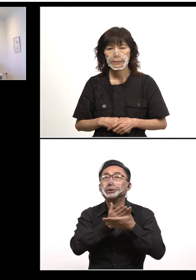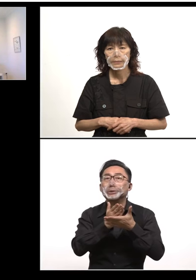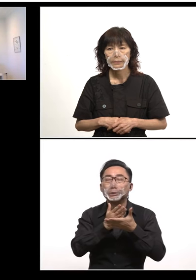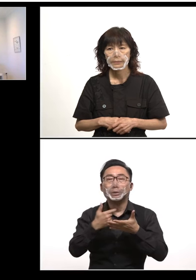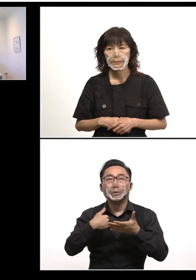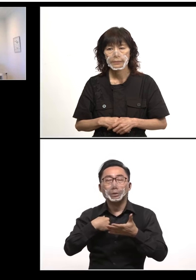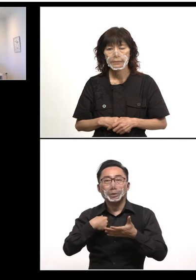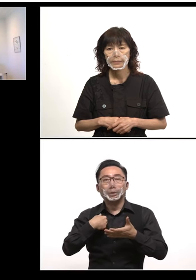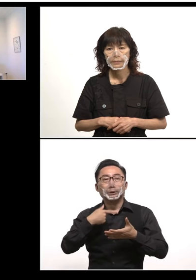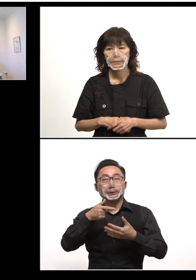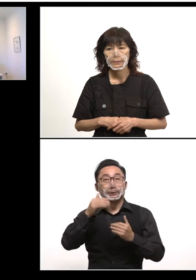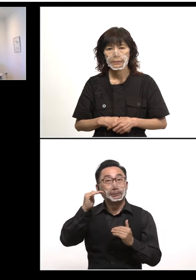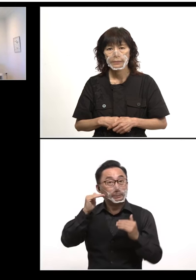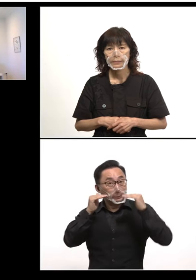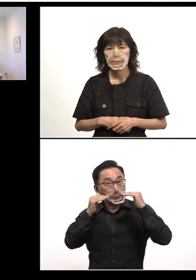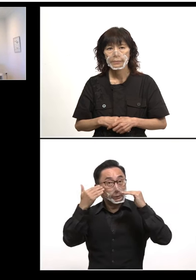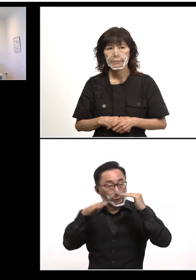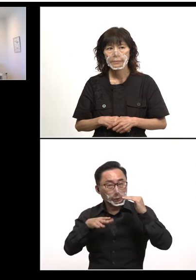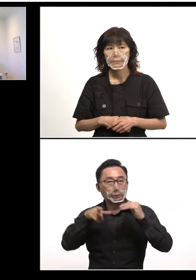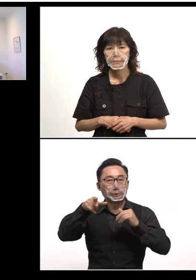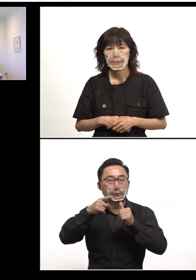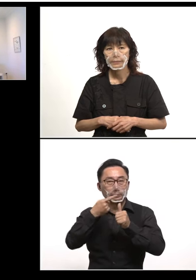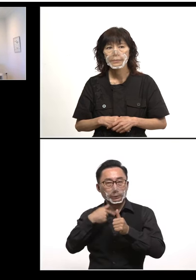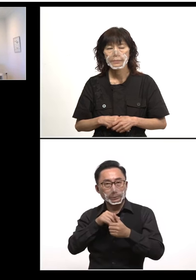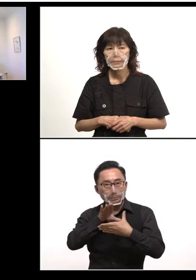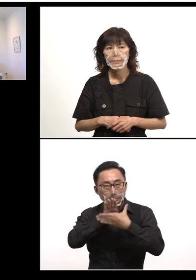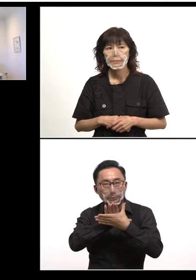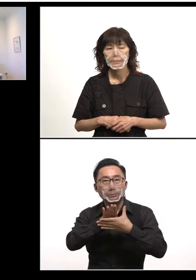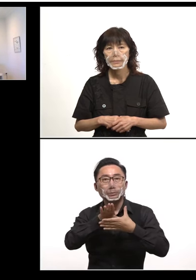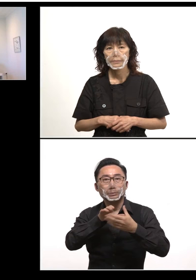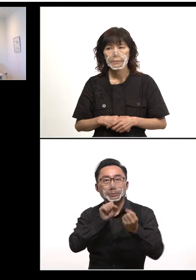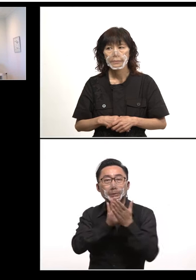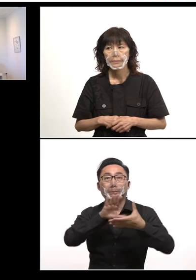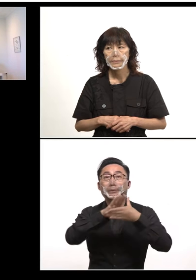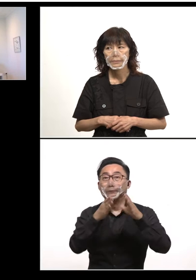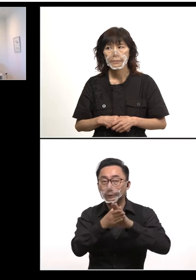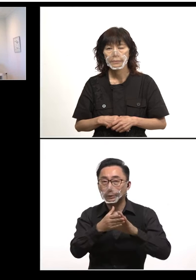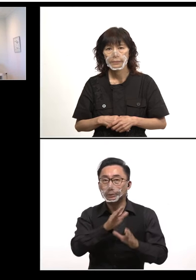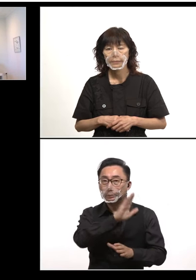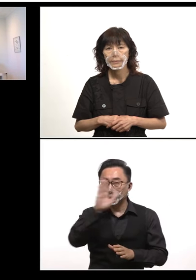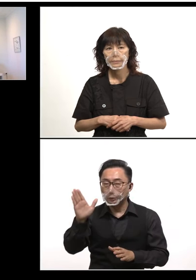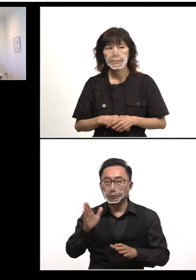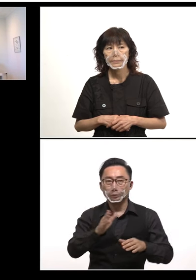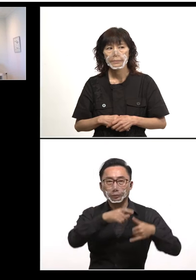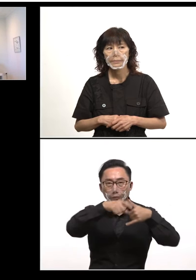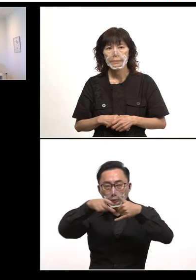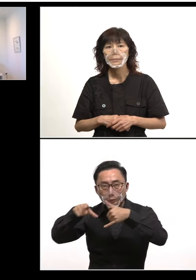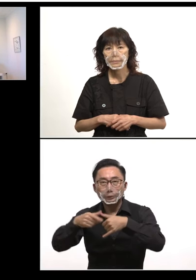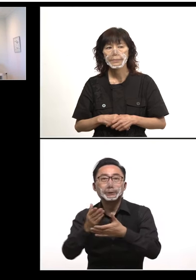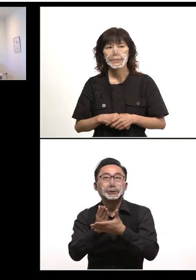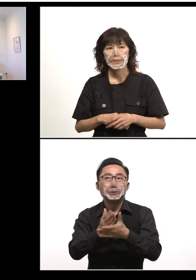you could say, most of us, towards the people with special abilities. Thank you so much. 我想睇下